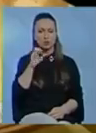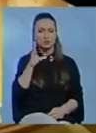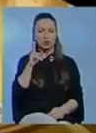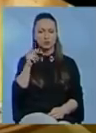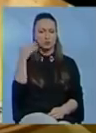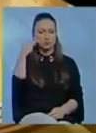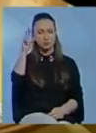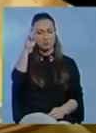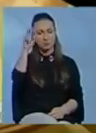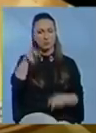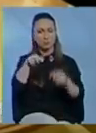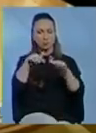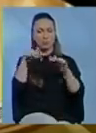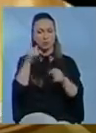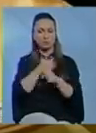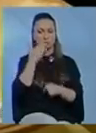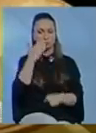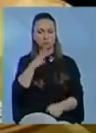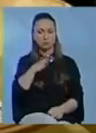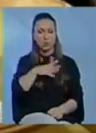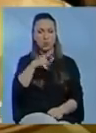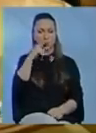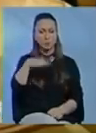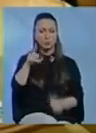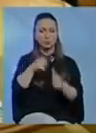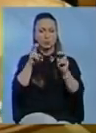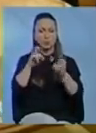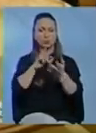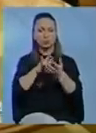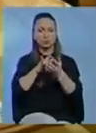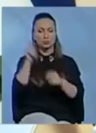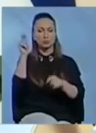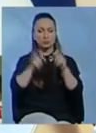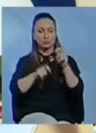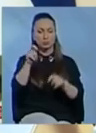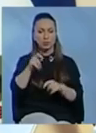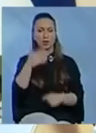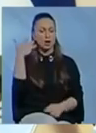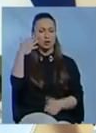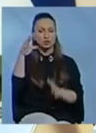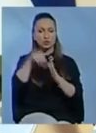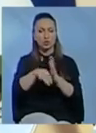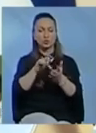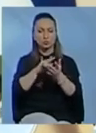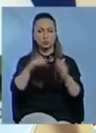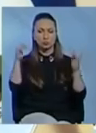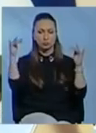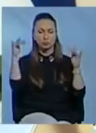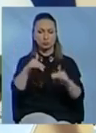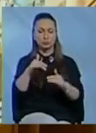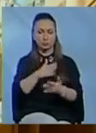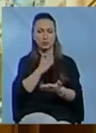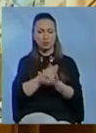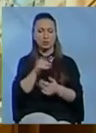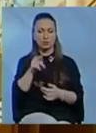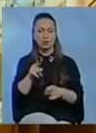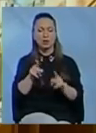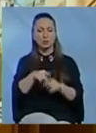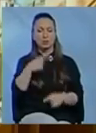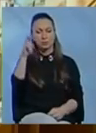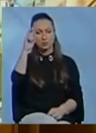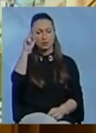აჭარის მთავრობის სხდომაზე გააკეთა. მისი თქმით, რუსული ეგრეთ წოდებული ტურისტული ემბარგოს მიუხედავად აჭარაში ტურისტული ნაკადი დივერსიფიცირებულია. მისივე